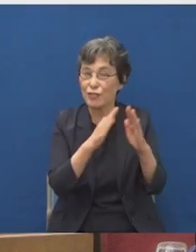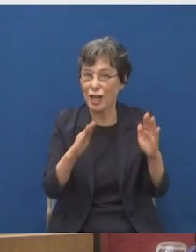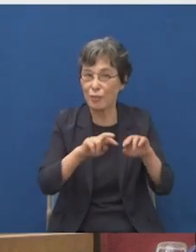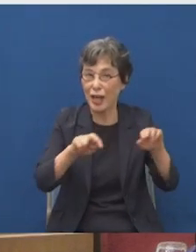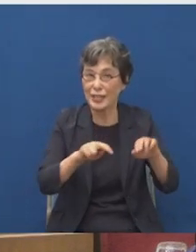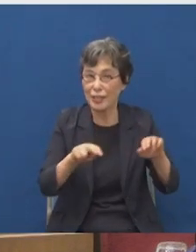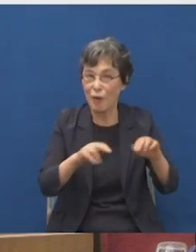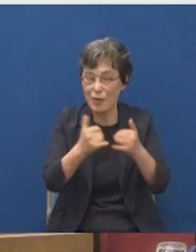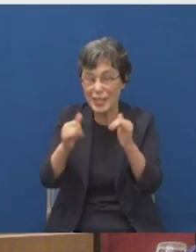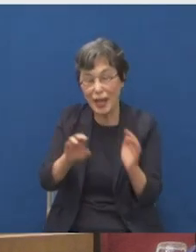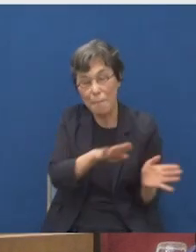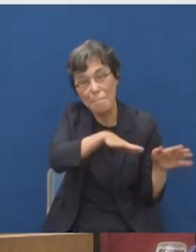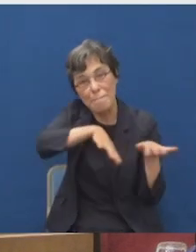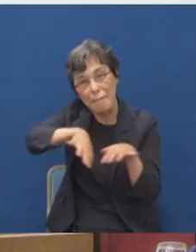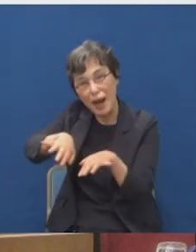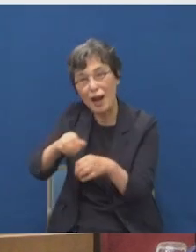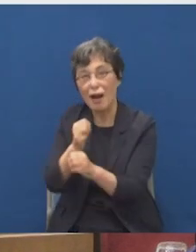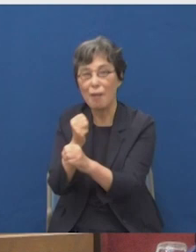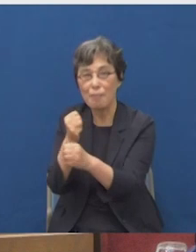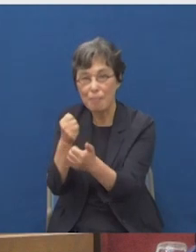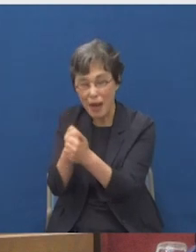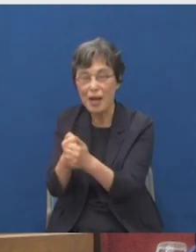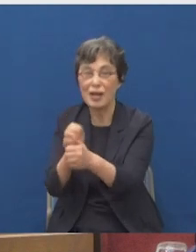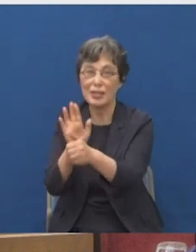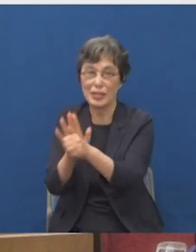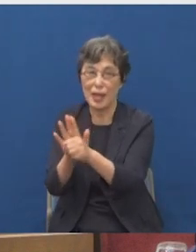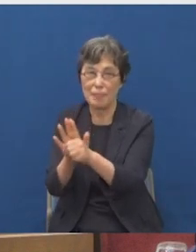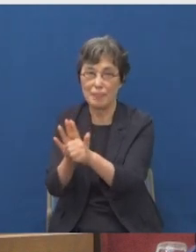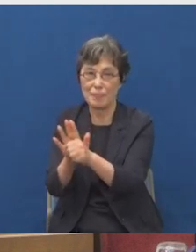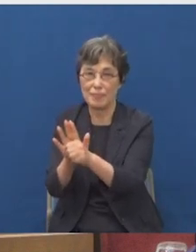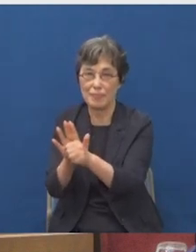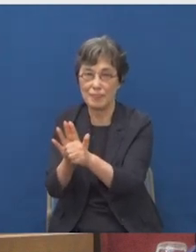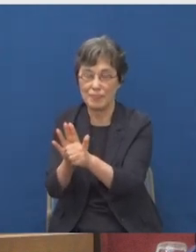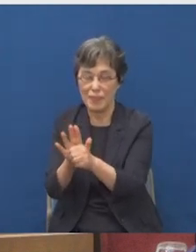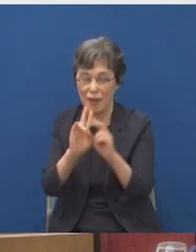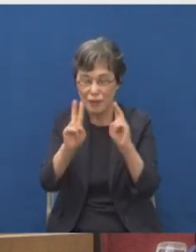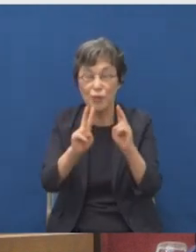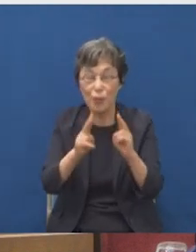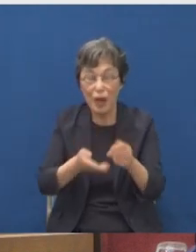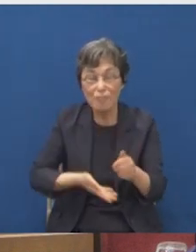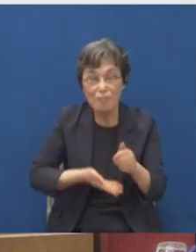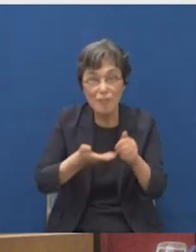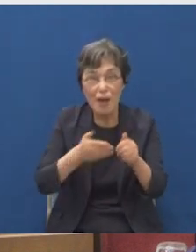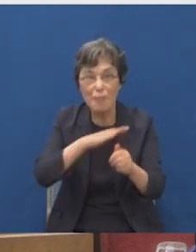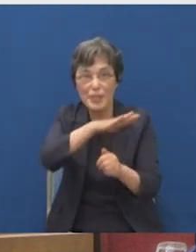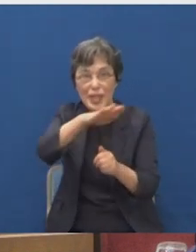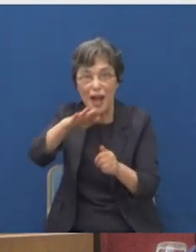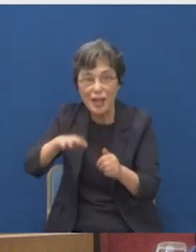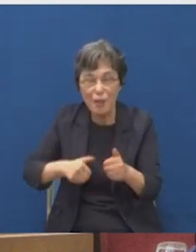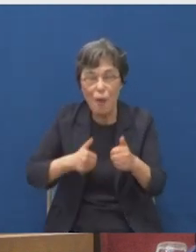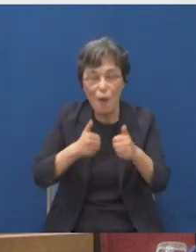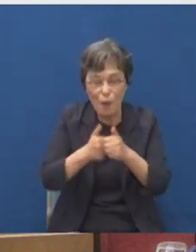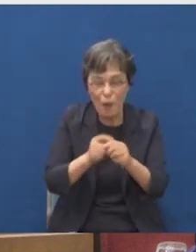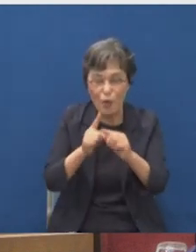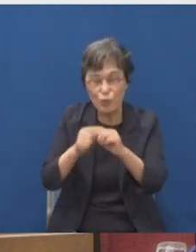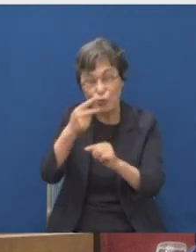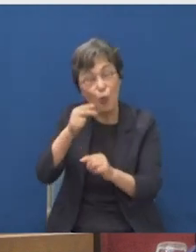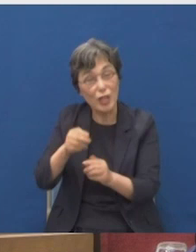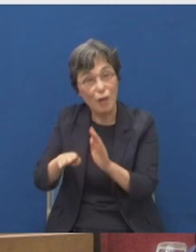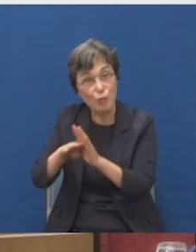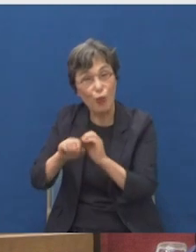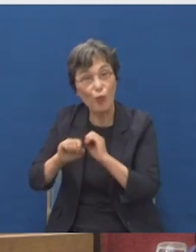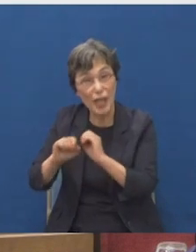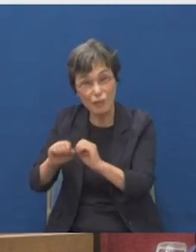の社会実装化に向けた支援や、起業家精神を育て、未来へのチャレンジにつなげる中高生プログラムの実施